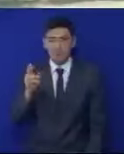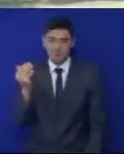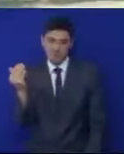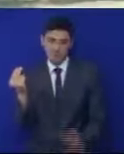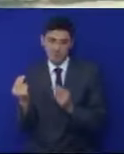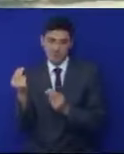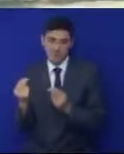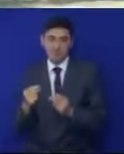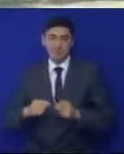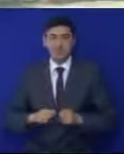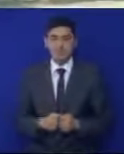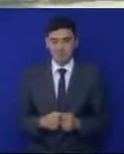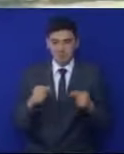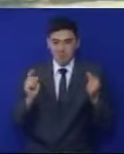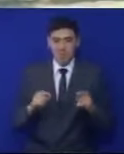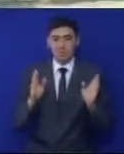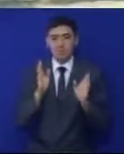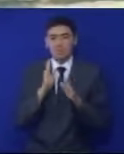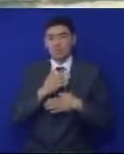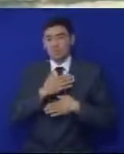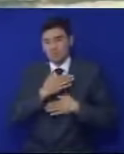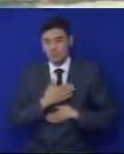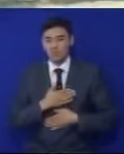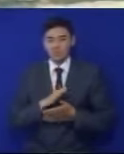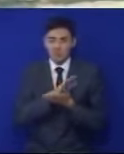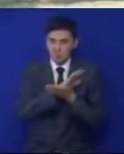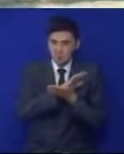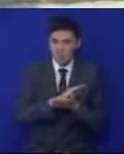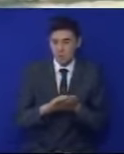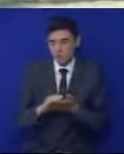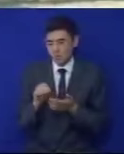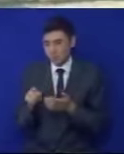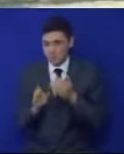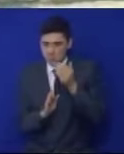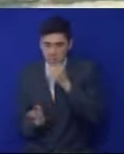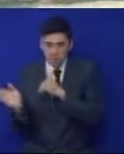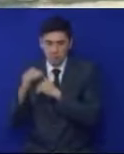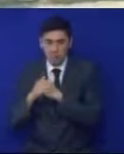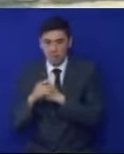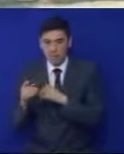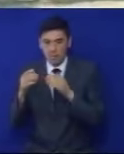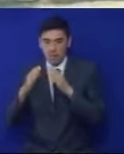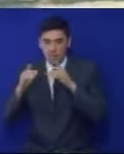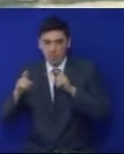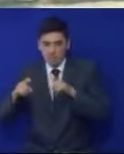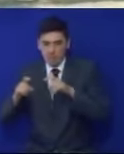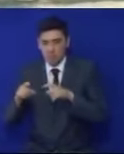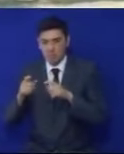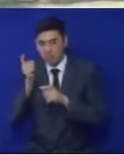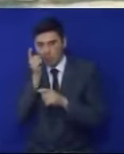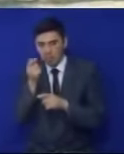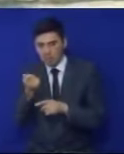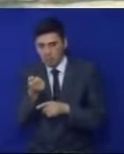Табиғатты көркем, өздерің сол таза ауа, шыршалы орман арасында. Бала күні кешке дейін жәнегі соткаға сеніп, үйде интернетке кіріп,